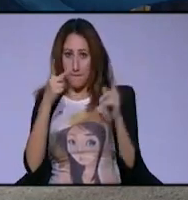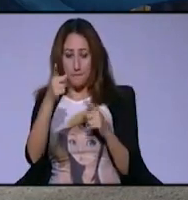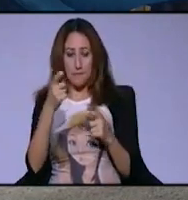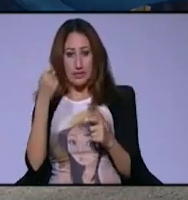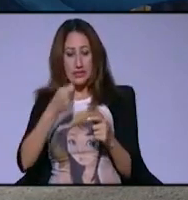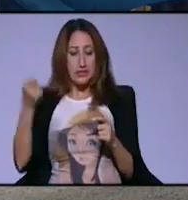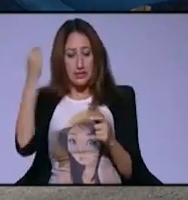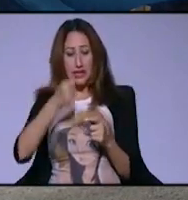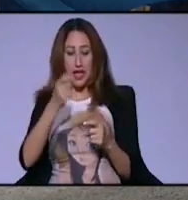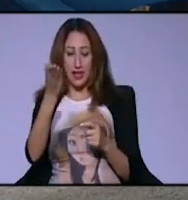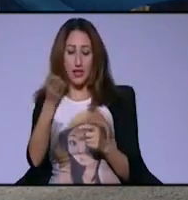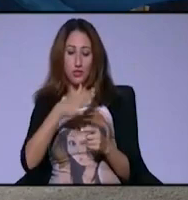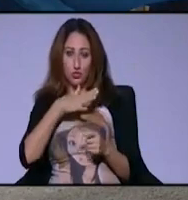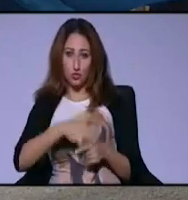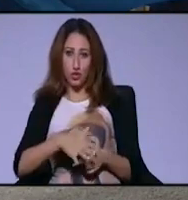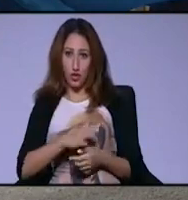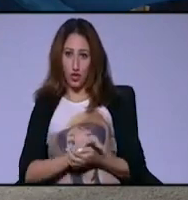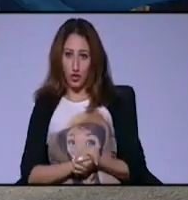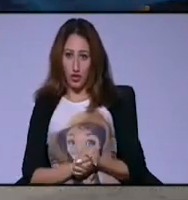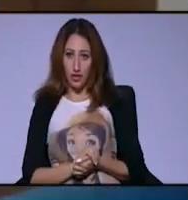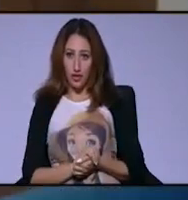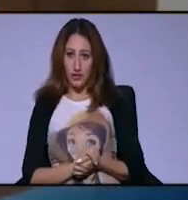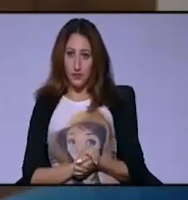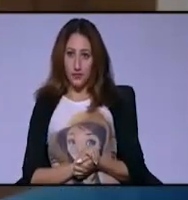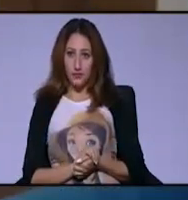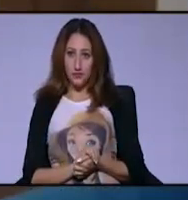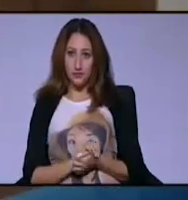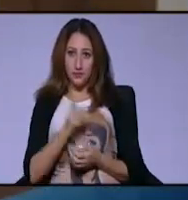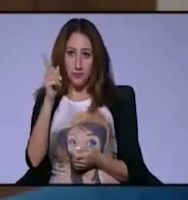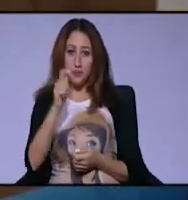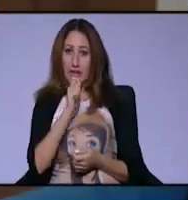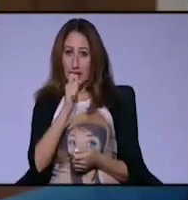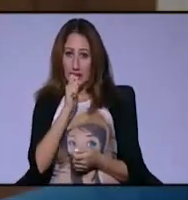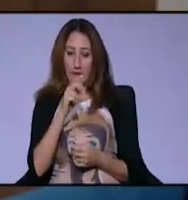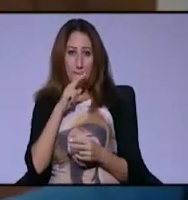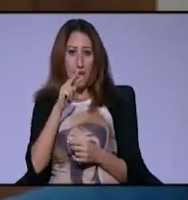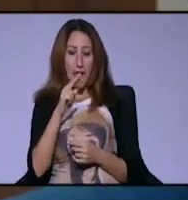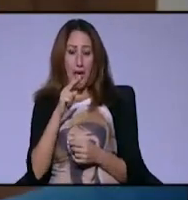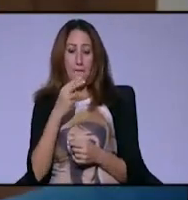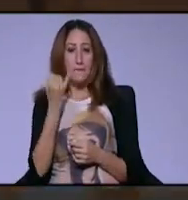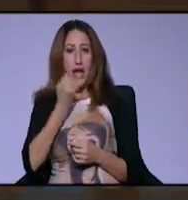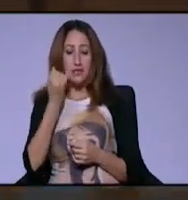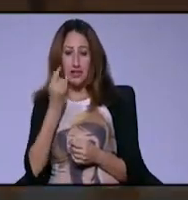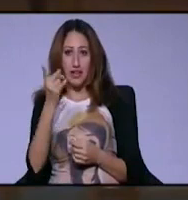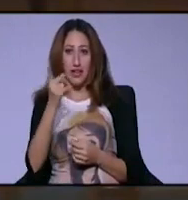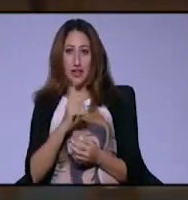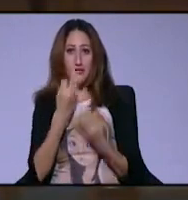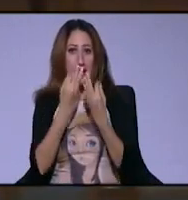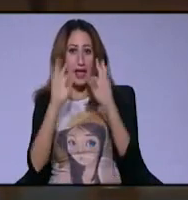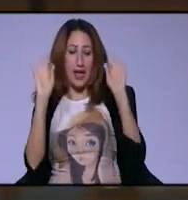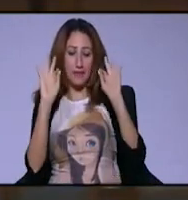ربنا يزيده علم وتواضع. الحقيقة التقديمة بتاعتك جميلة شاملة كاملة.